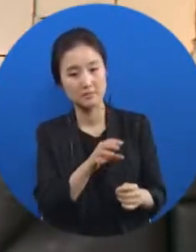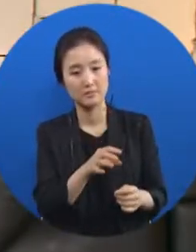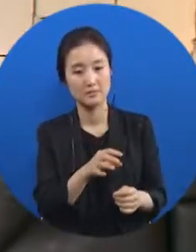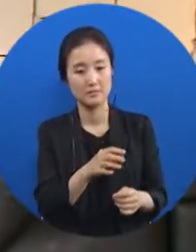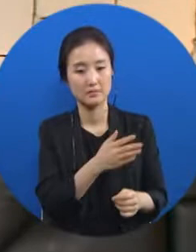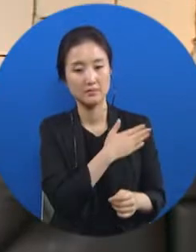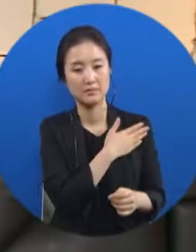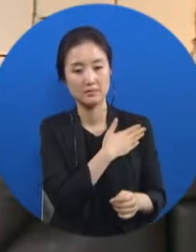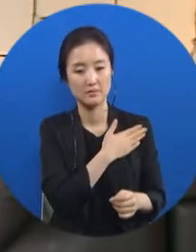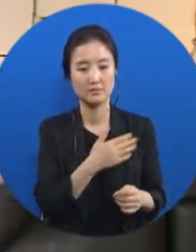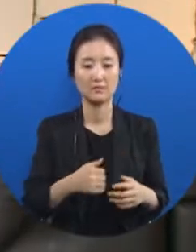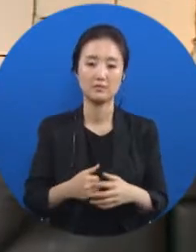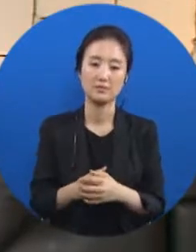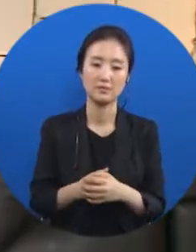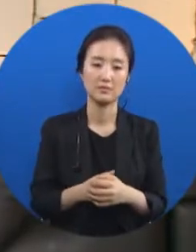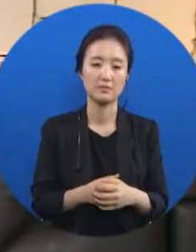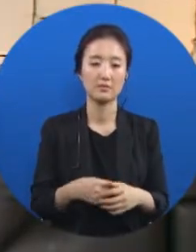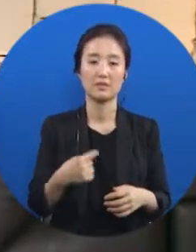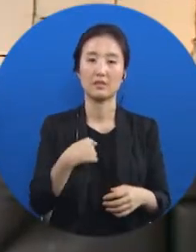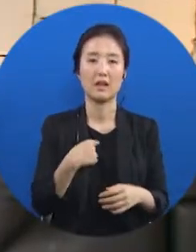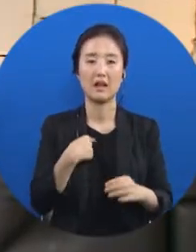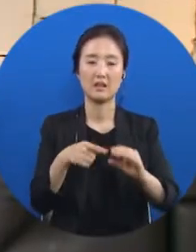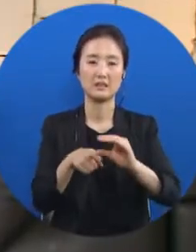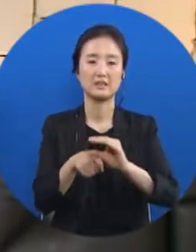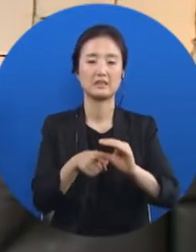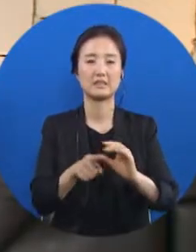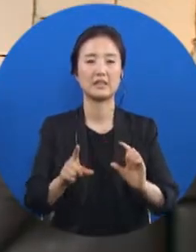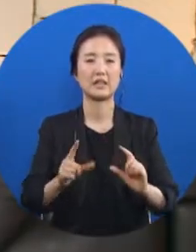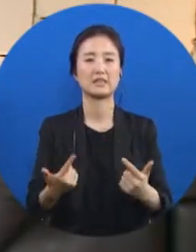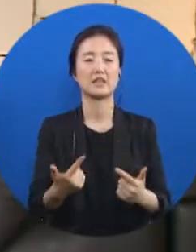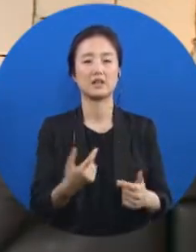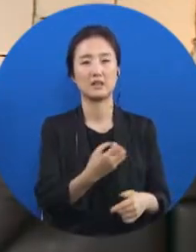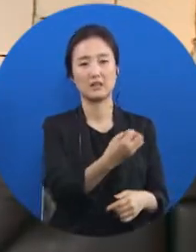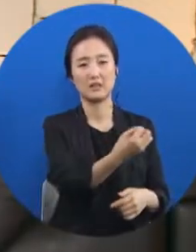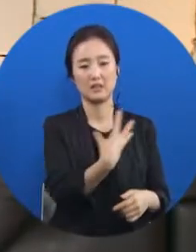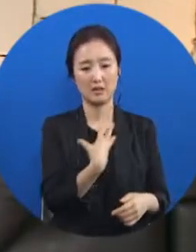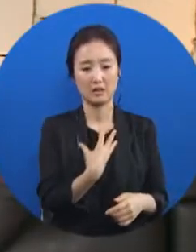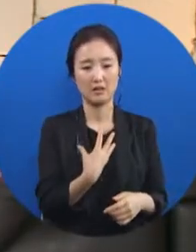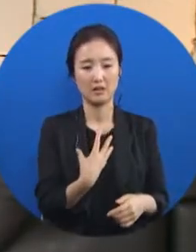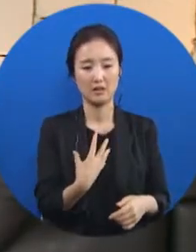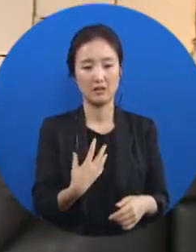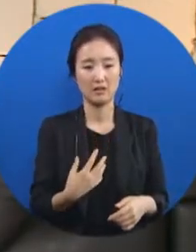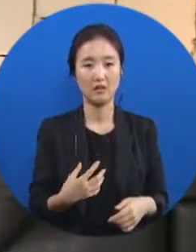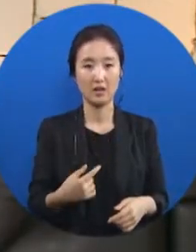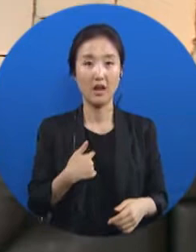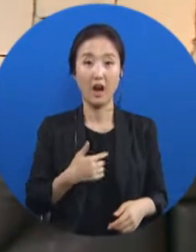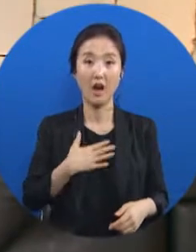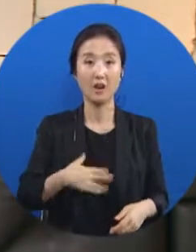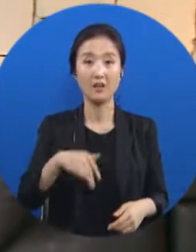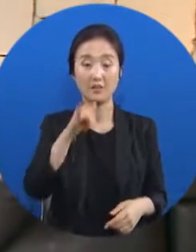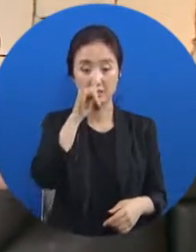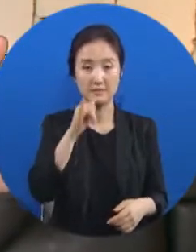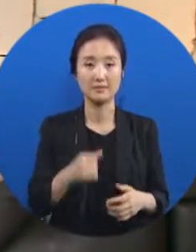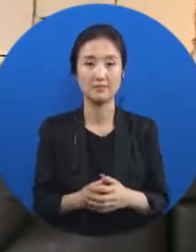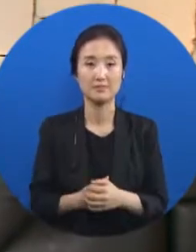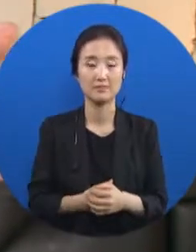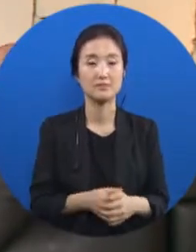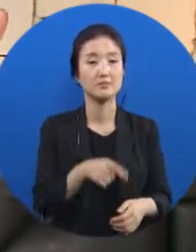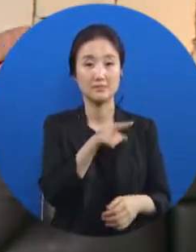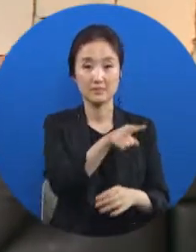Sorry, I'm not a working dictionary. 나 걸어다니는 사전 아니다. 그러면 저도 그래요. I know. You're not a